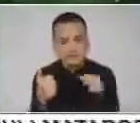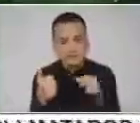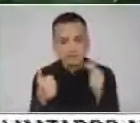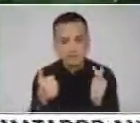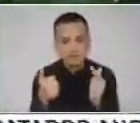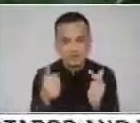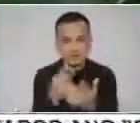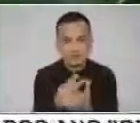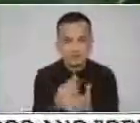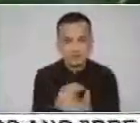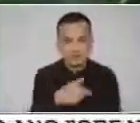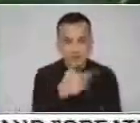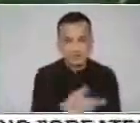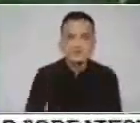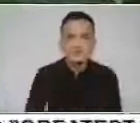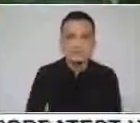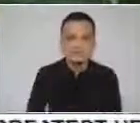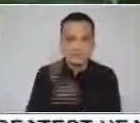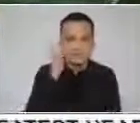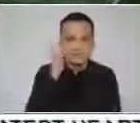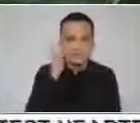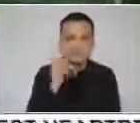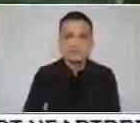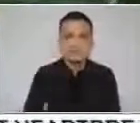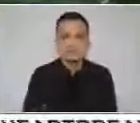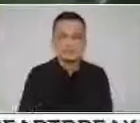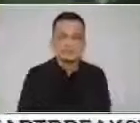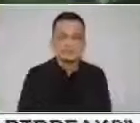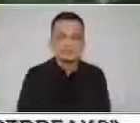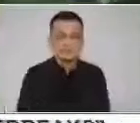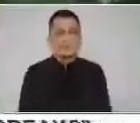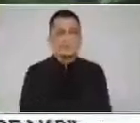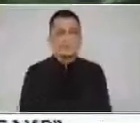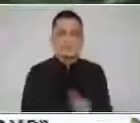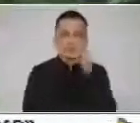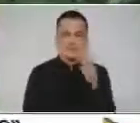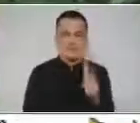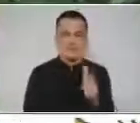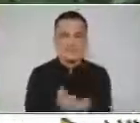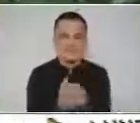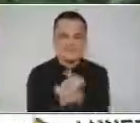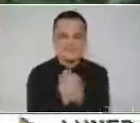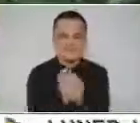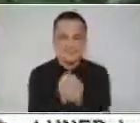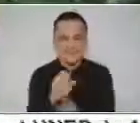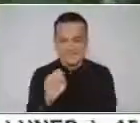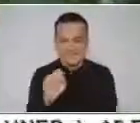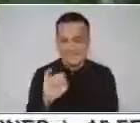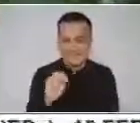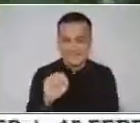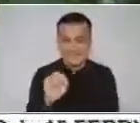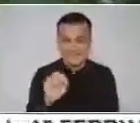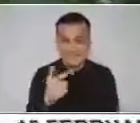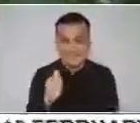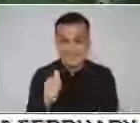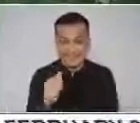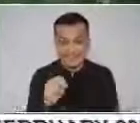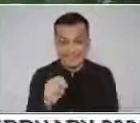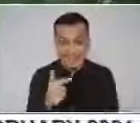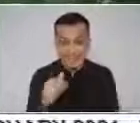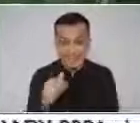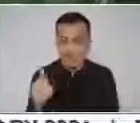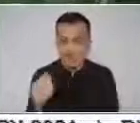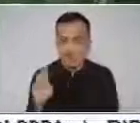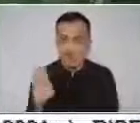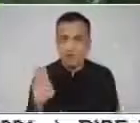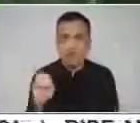ng Department of Agriculture yung mga hog raisers para makuha dun sa farm gate price na mura